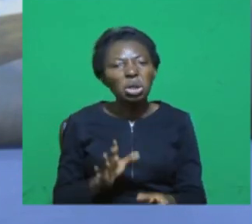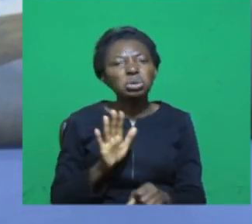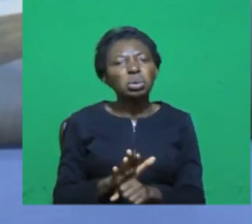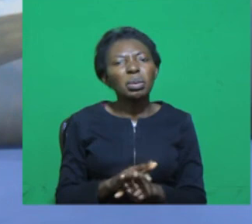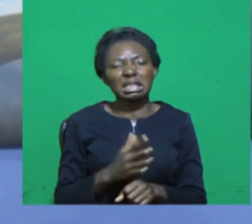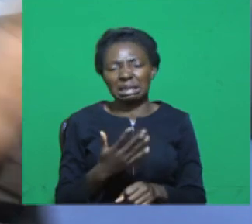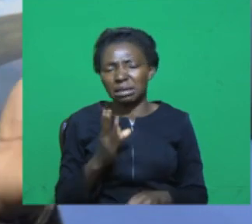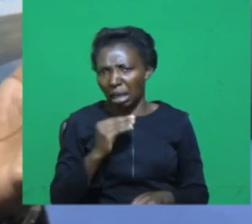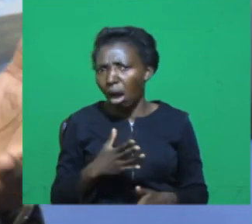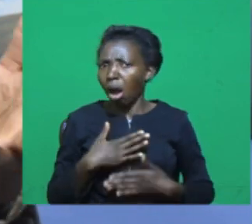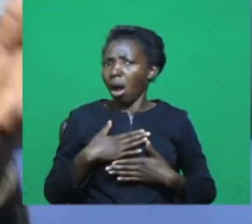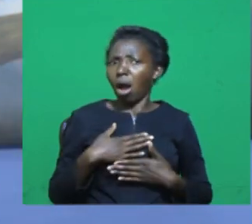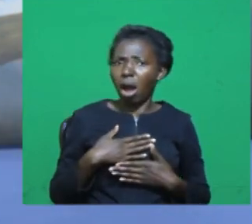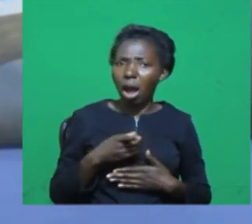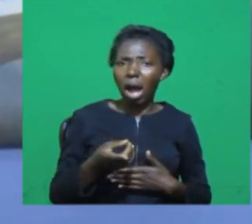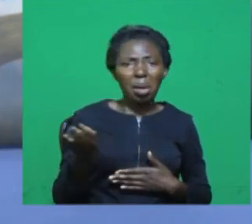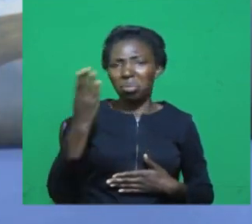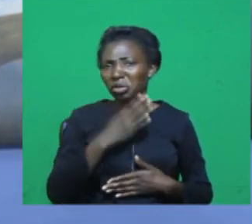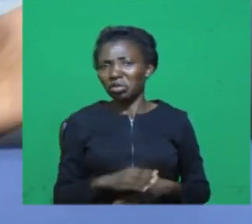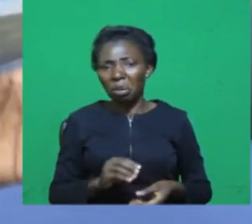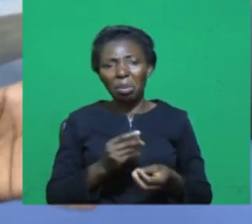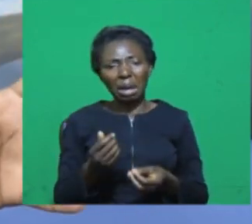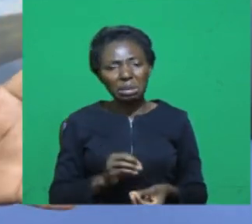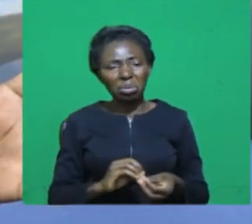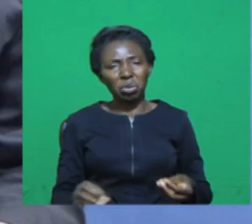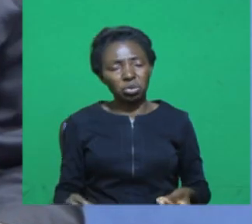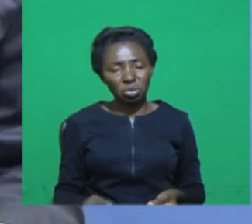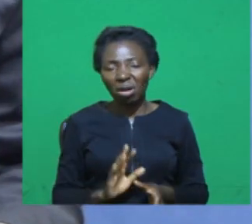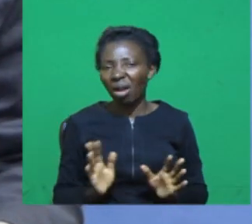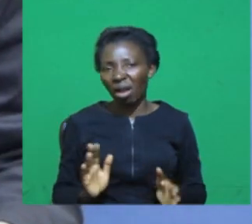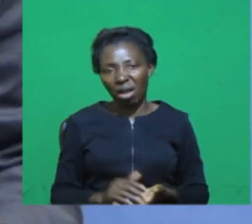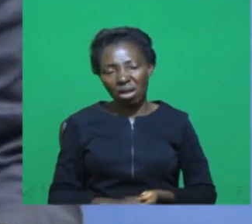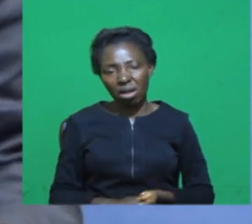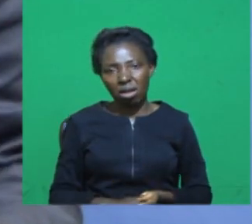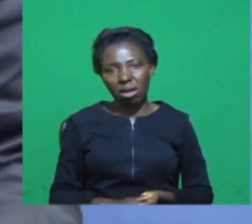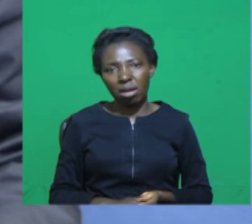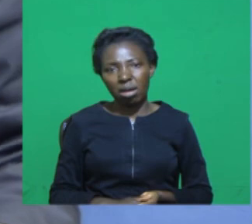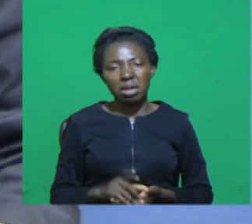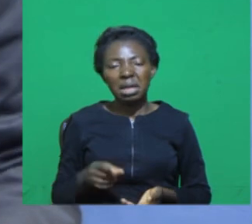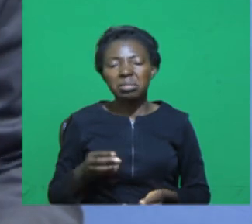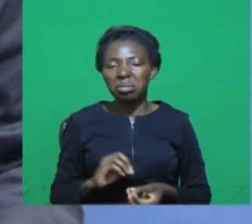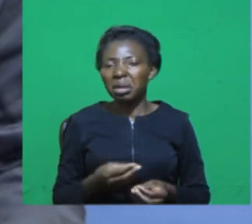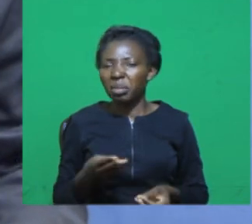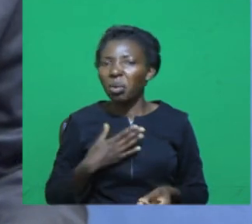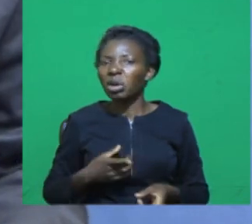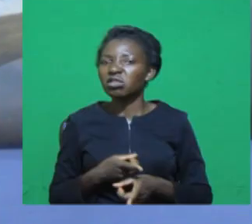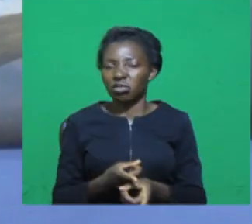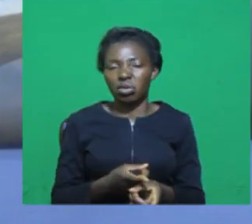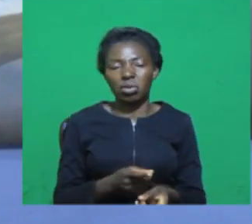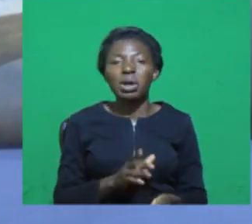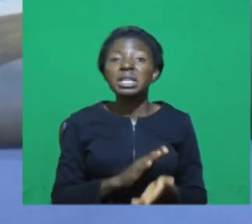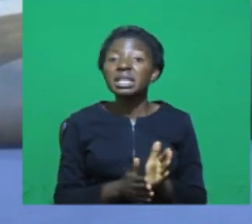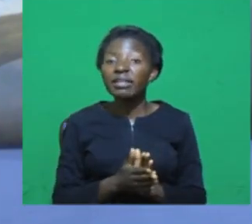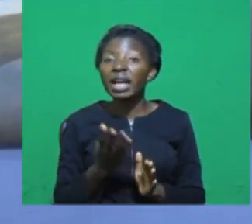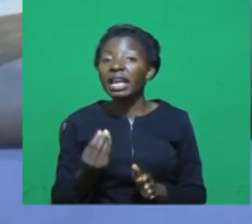yekuti vanhu mungati kuti ameno zvaari kuratidzika kunze pastor zvinoattracta. Hanzi hapana chinhu